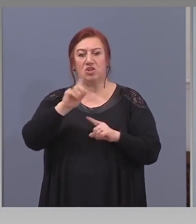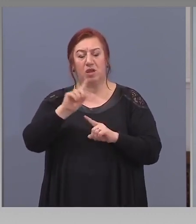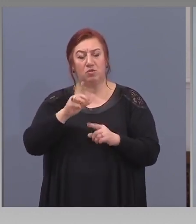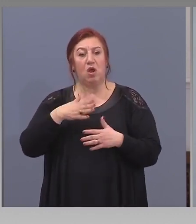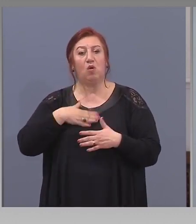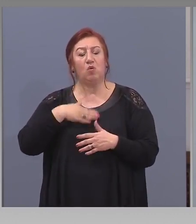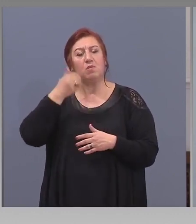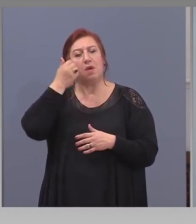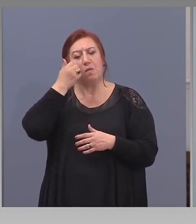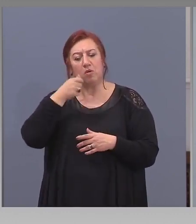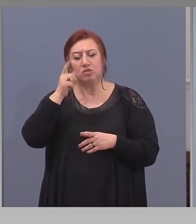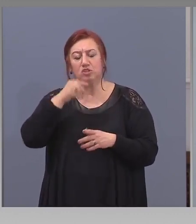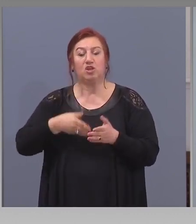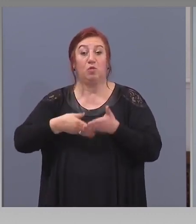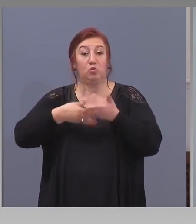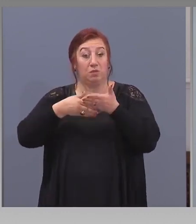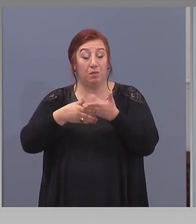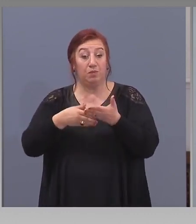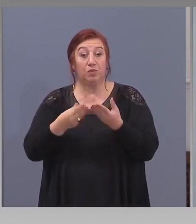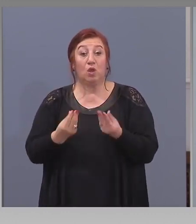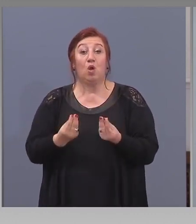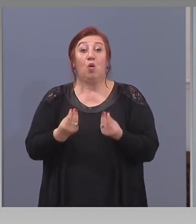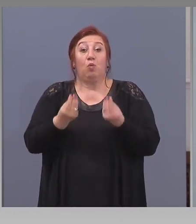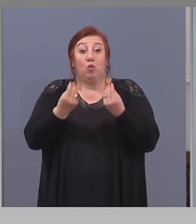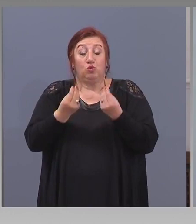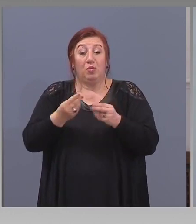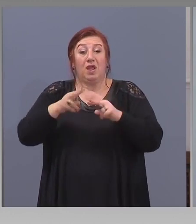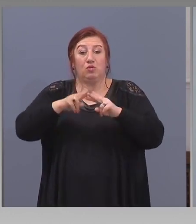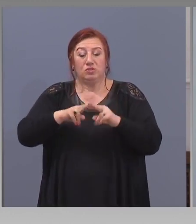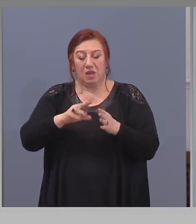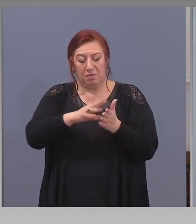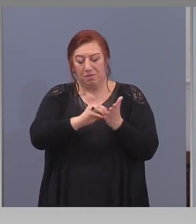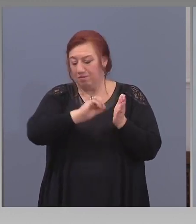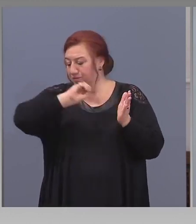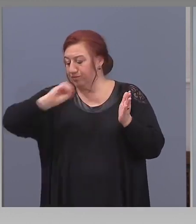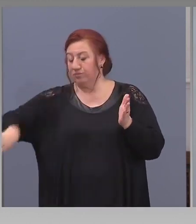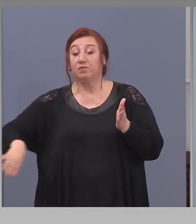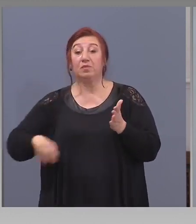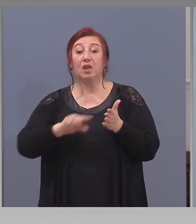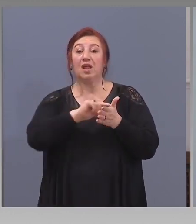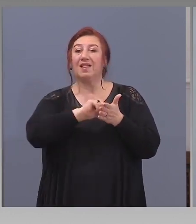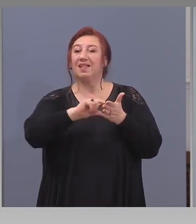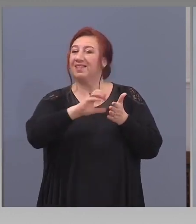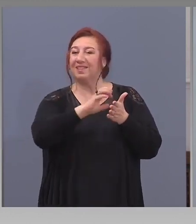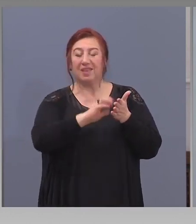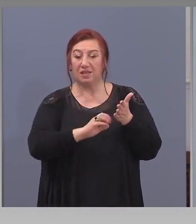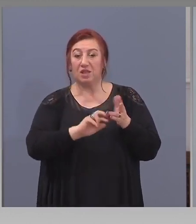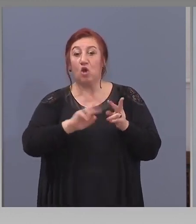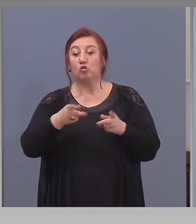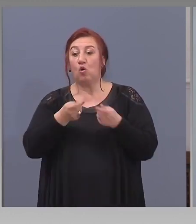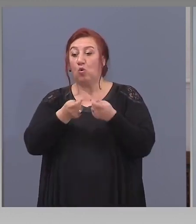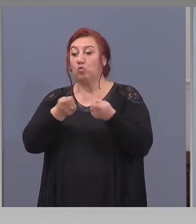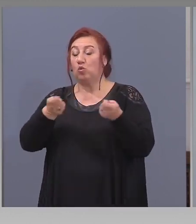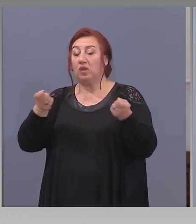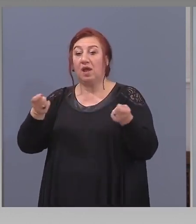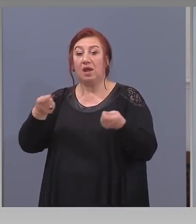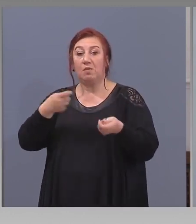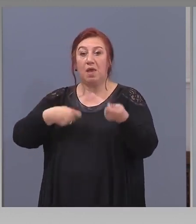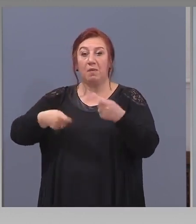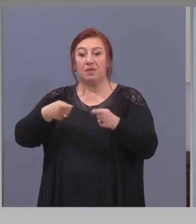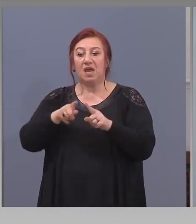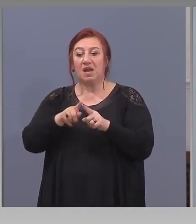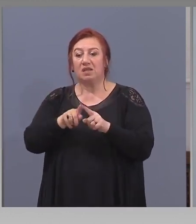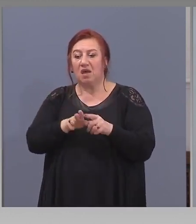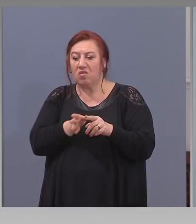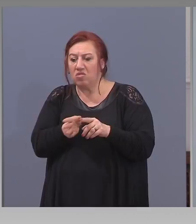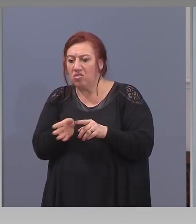ще се подкрепи, но по-добре да останеме без този текст, отколкото да накараме пазара да се изкриви по начин, по